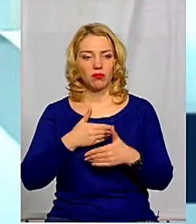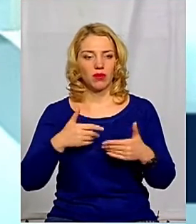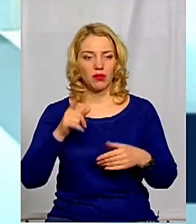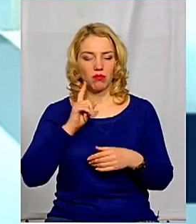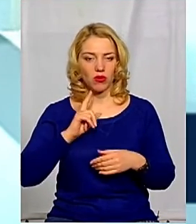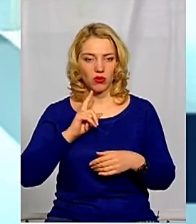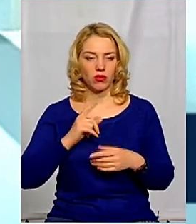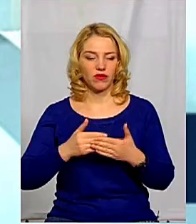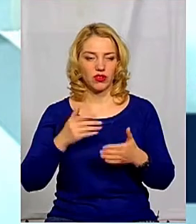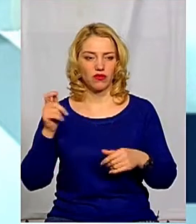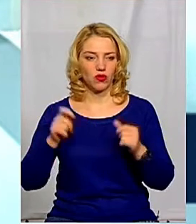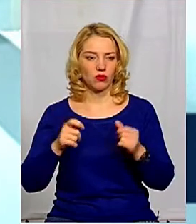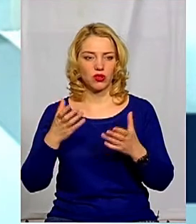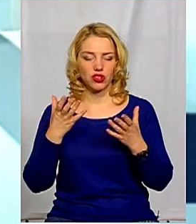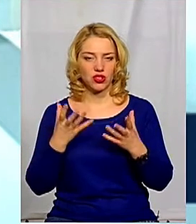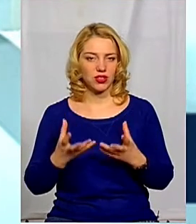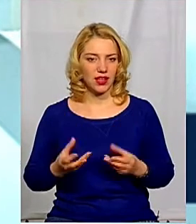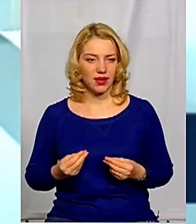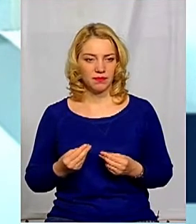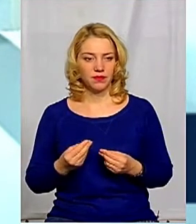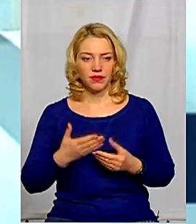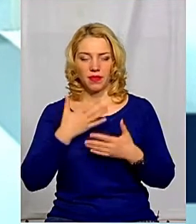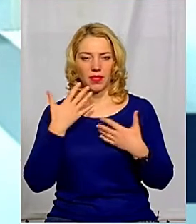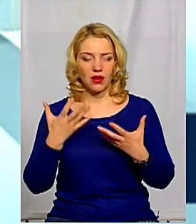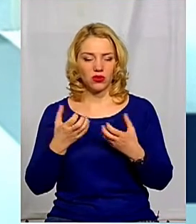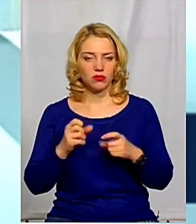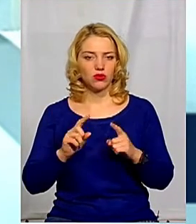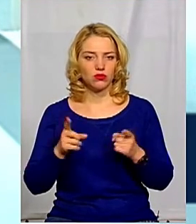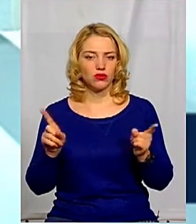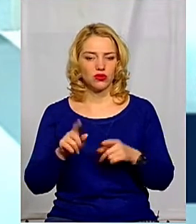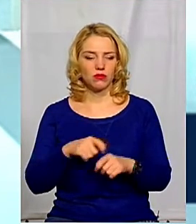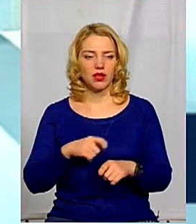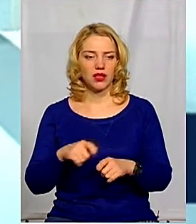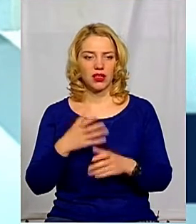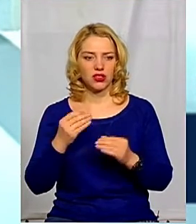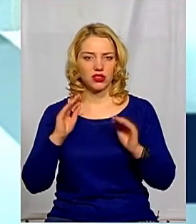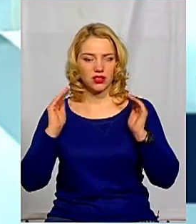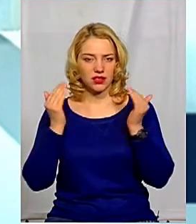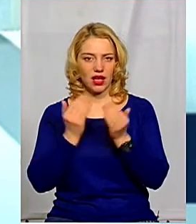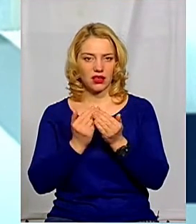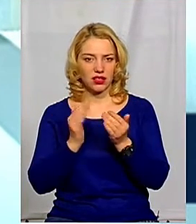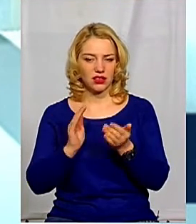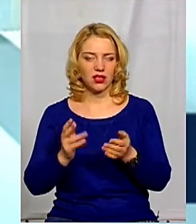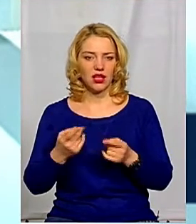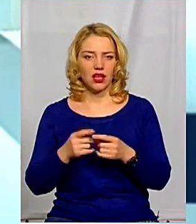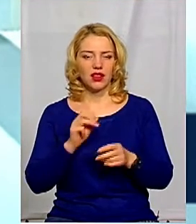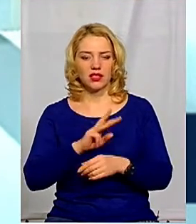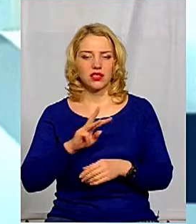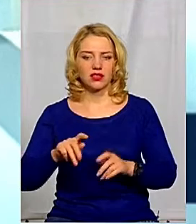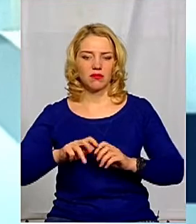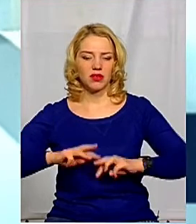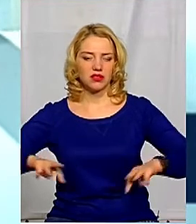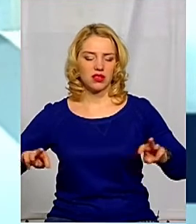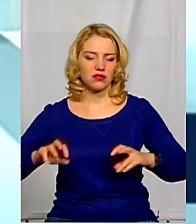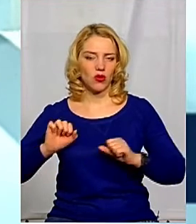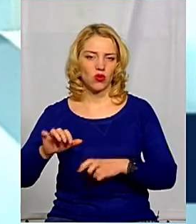не безпосередньо від форуму ми ще не отримали, тому що я думаю, матеріали поки що закриті. На сайті Міністерства охорони здоров'я